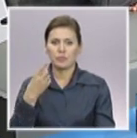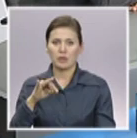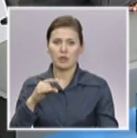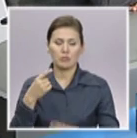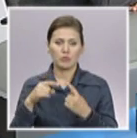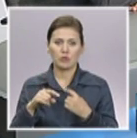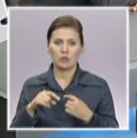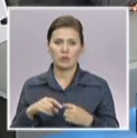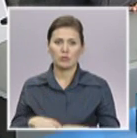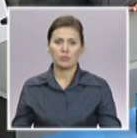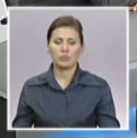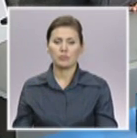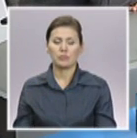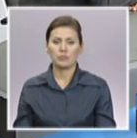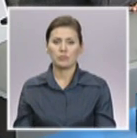Абайдан бөлік,